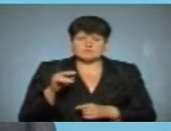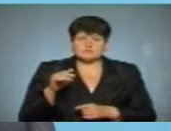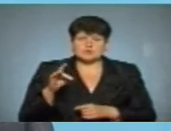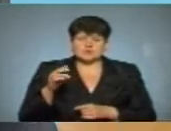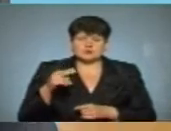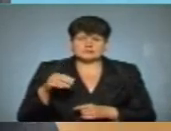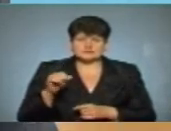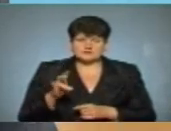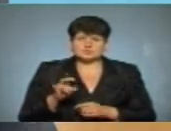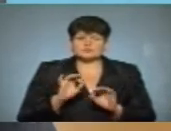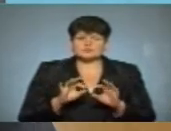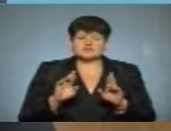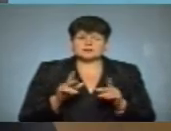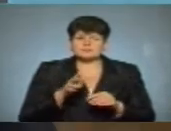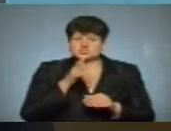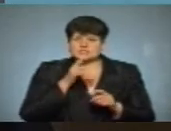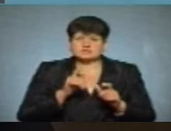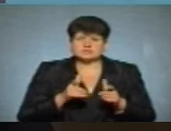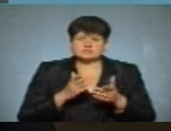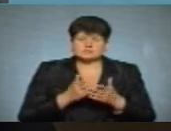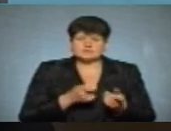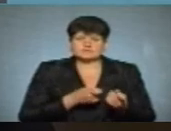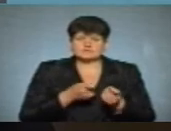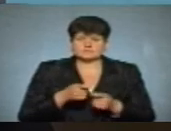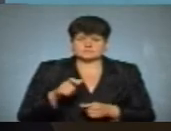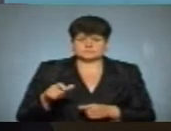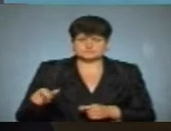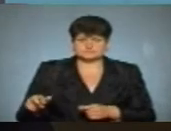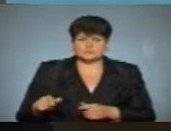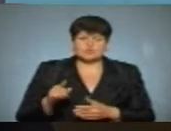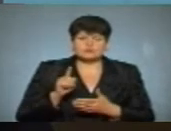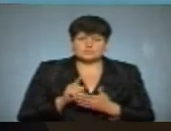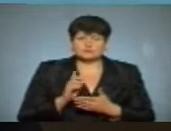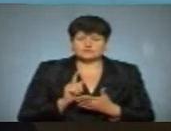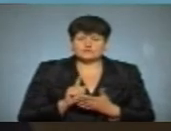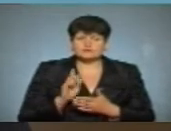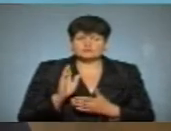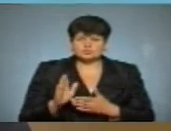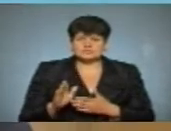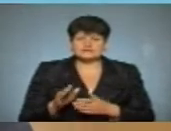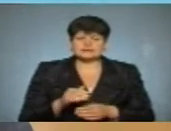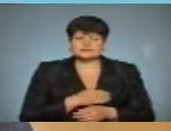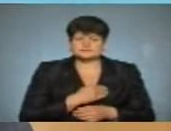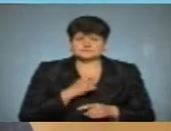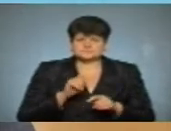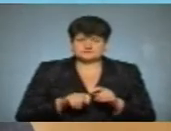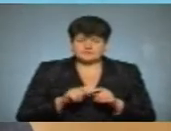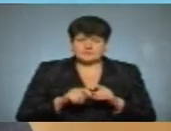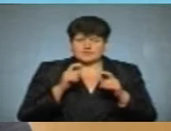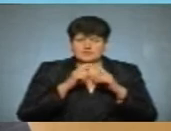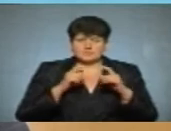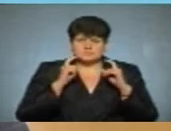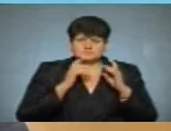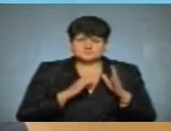пасажирів. Обов'язково повинен бути температурний скринінг, обов'язково масковий режим і теж кількість сидячих